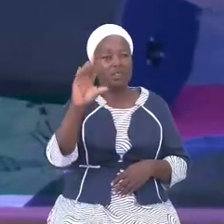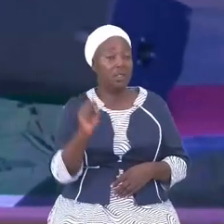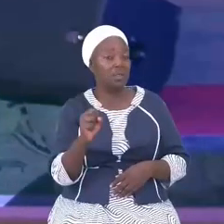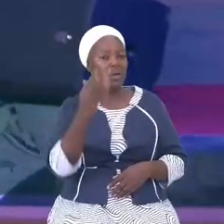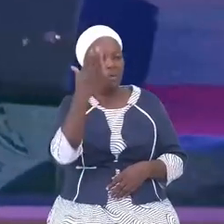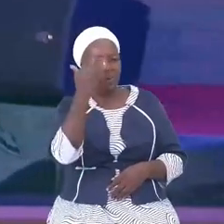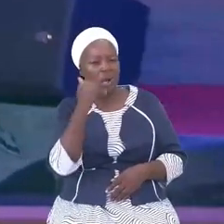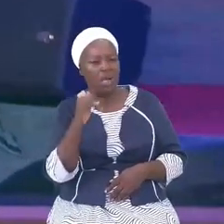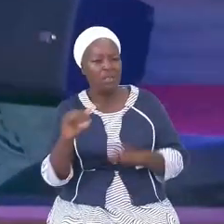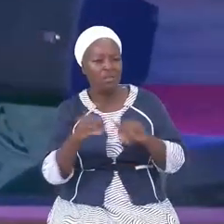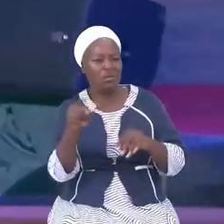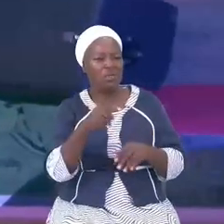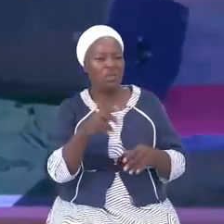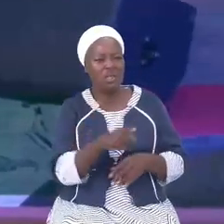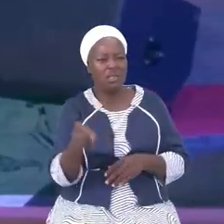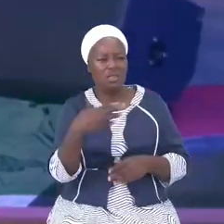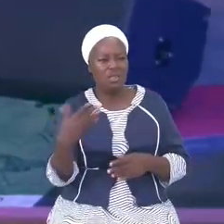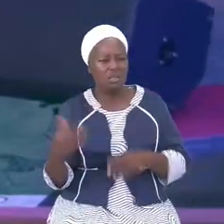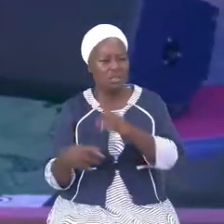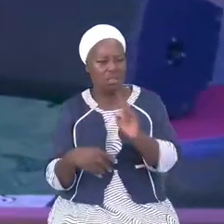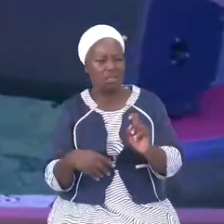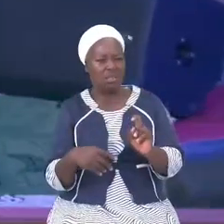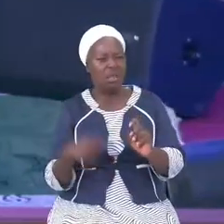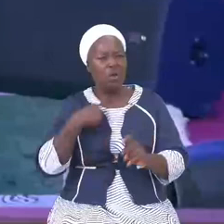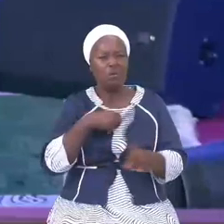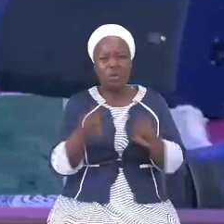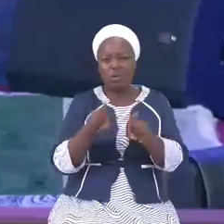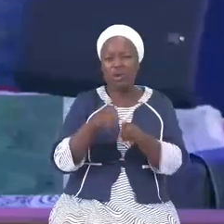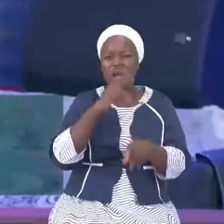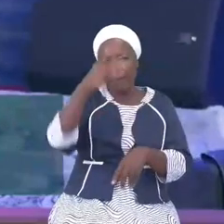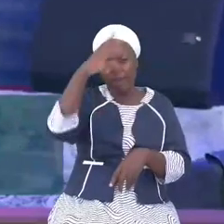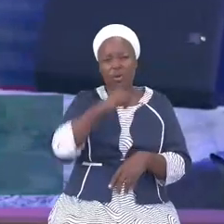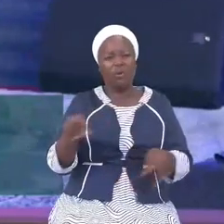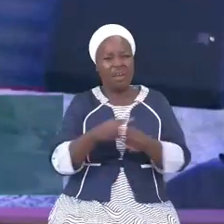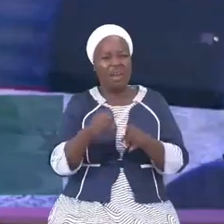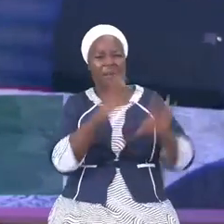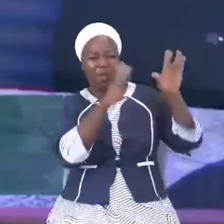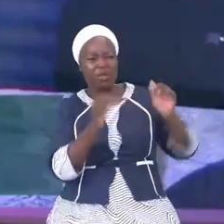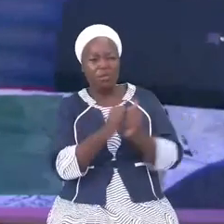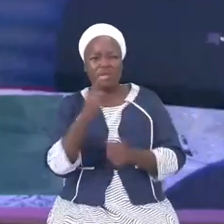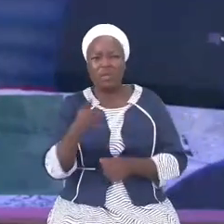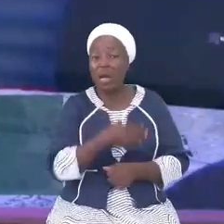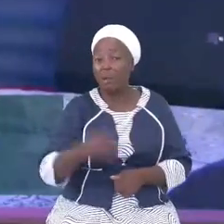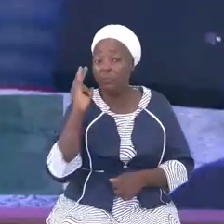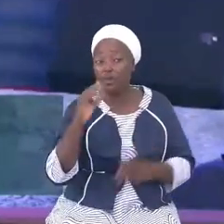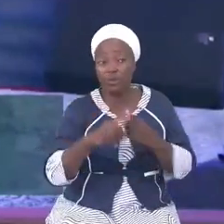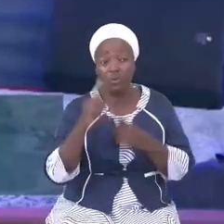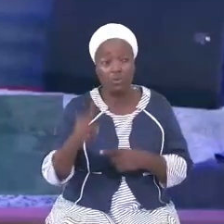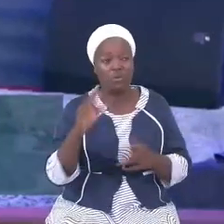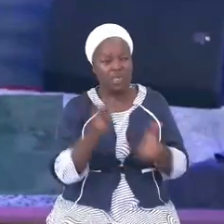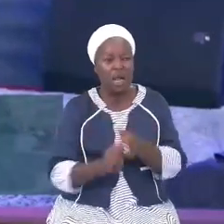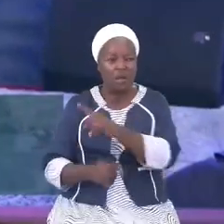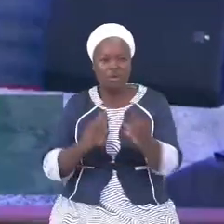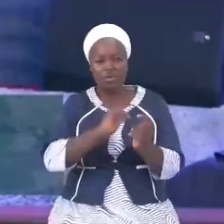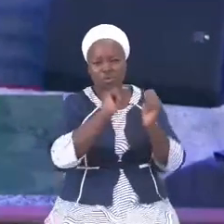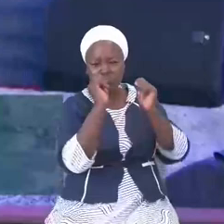En s'écriant, ô homme, pourquoi agissez-vous de la sorte? Nous aussi, nous sommes des hommes de la même nature que vous. Et vous apportant une bonne